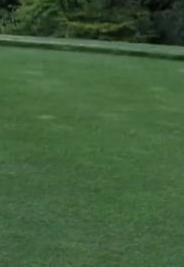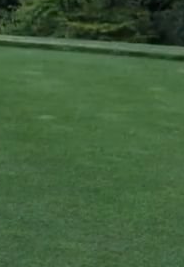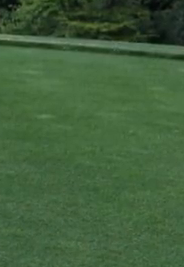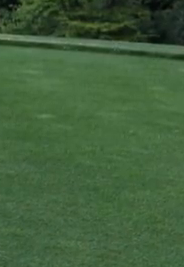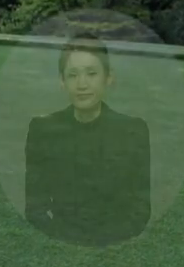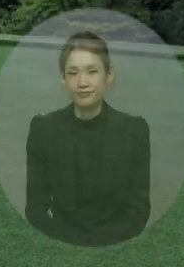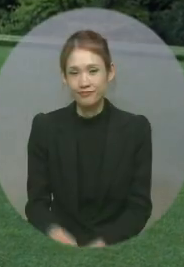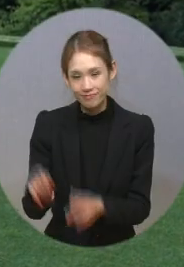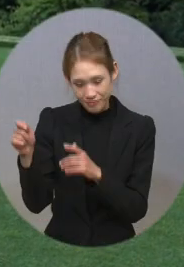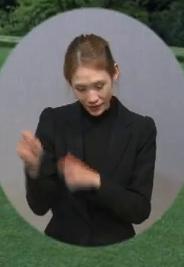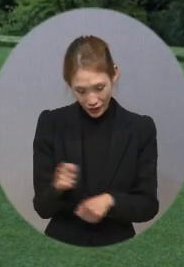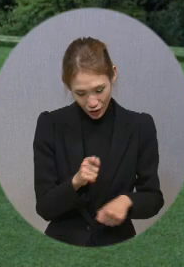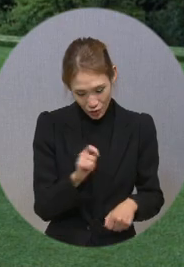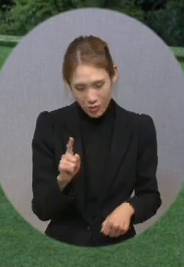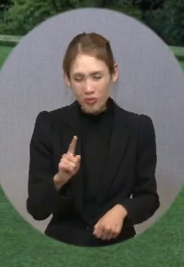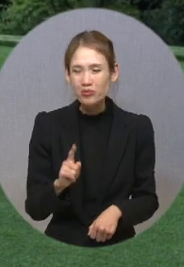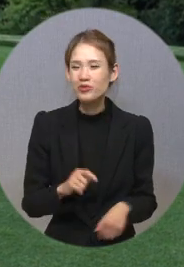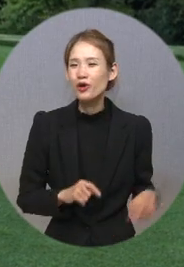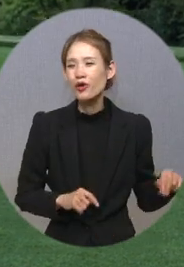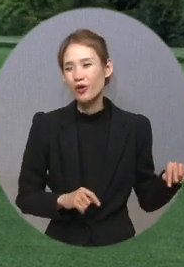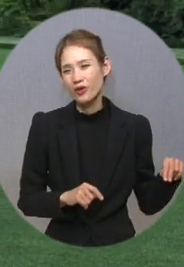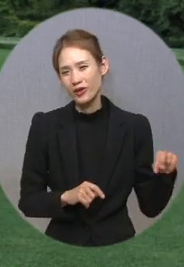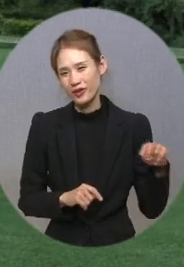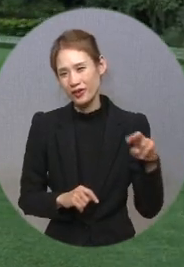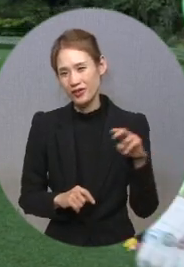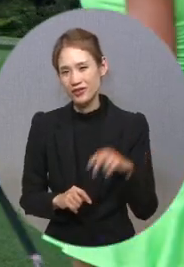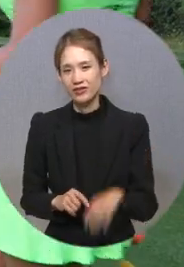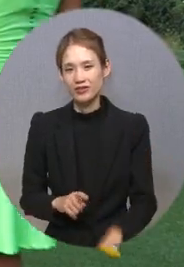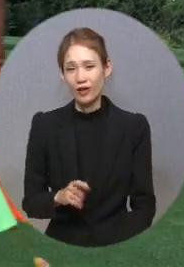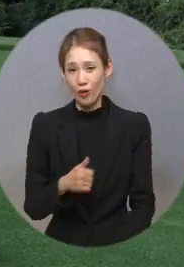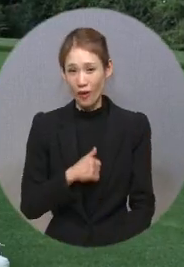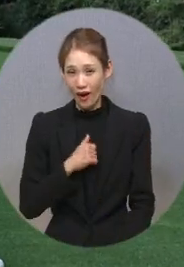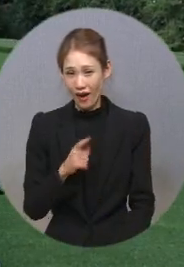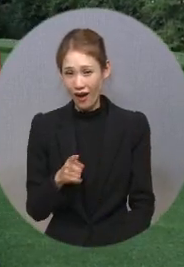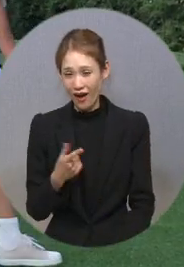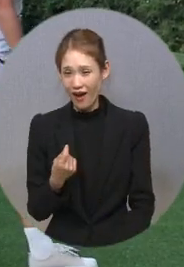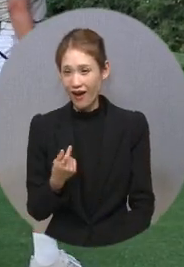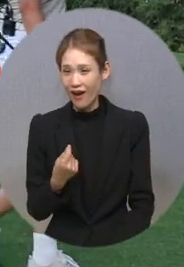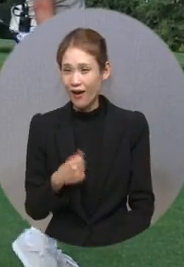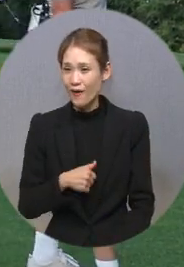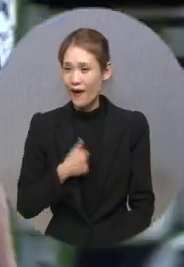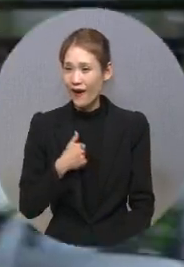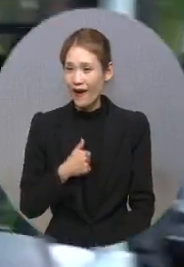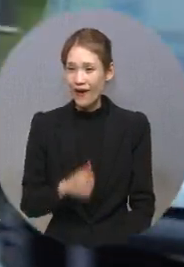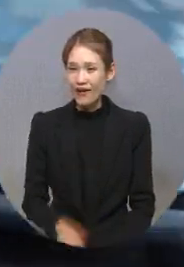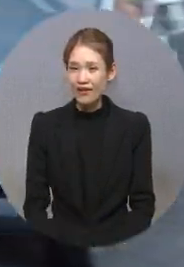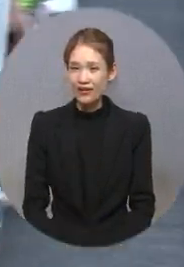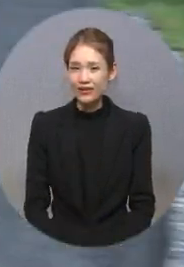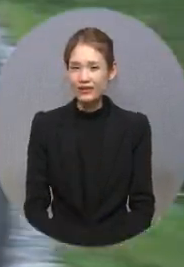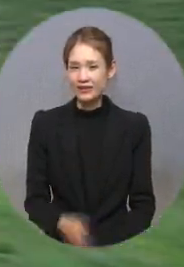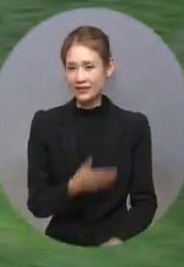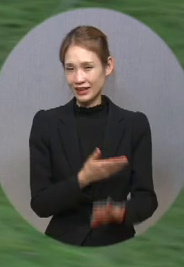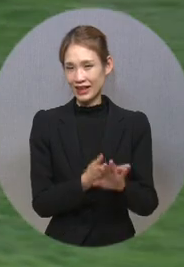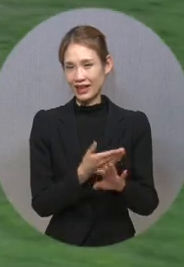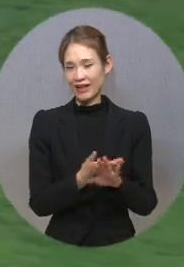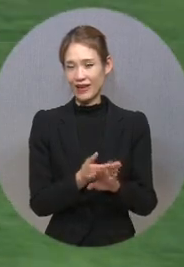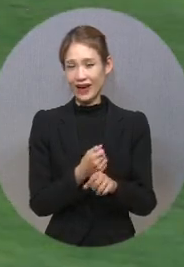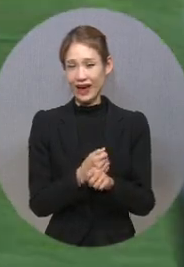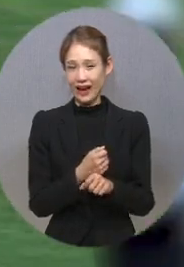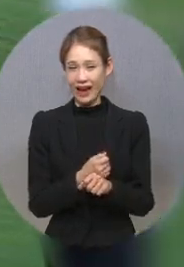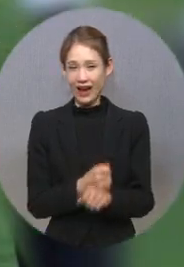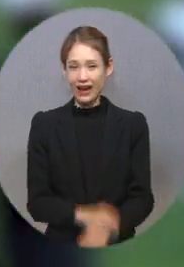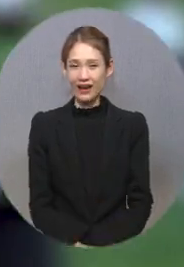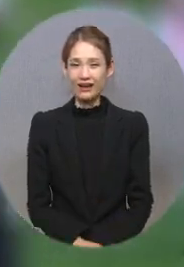잘 친 뭐 하노? 걸어가야 된다. 해. 화난 거 같아. 화났다 지금. 불사도 뿌렸다 지금. 다른 거 하면 안 돼?